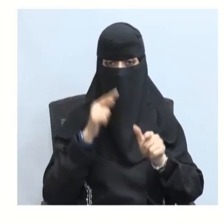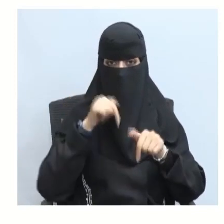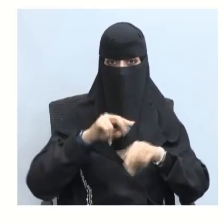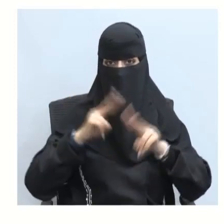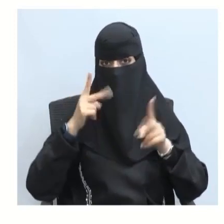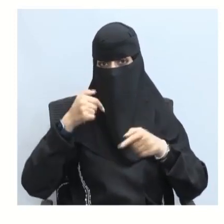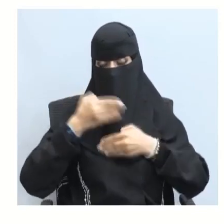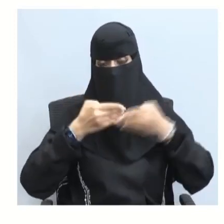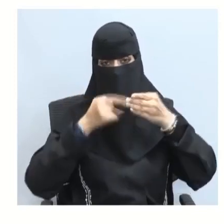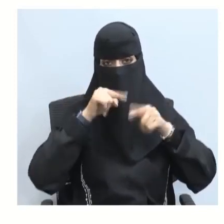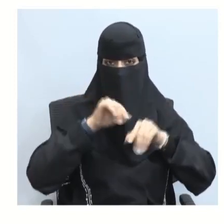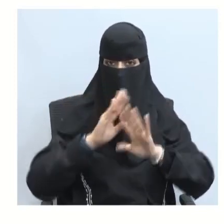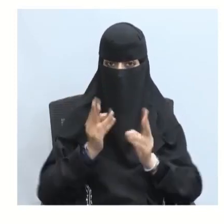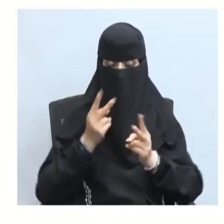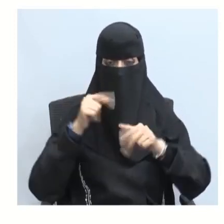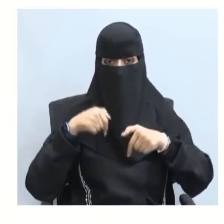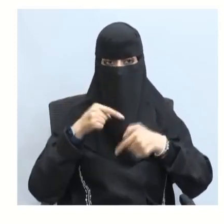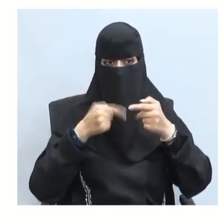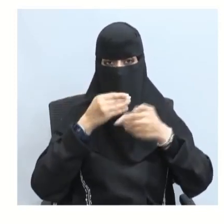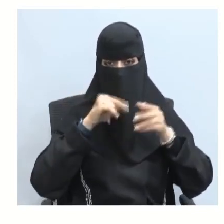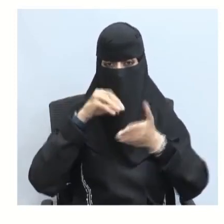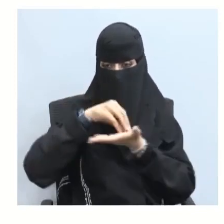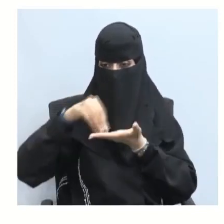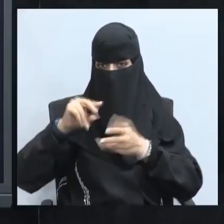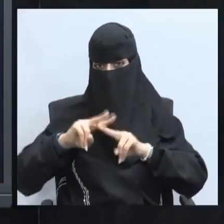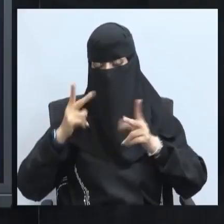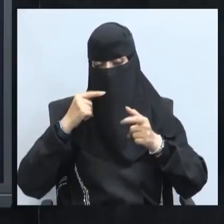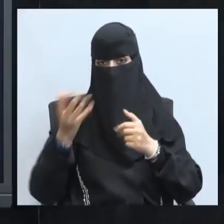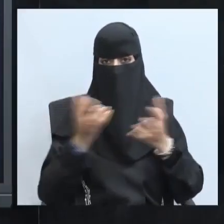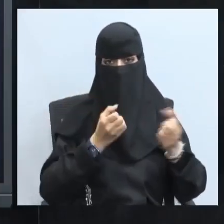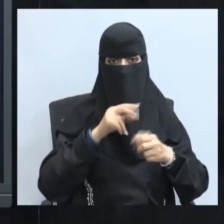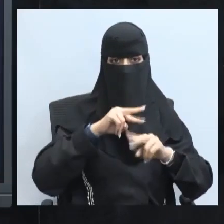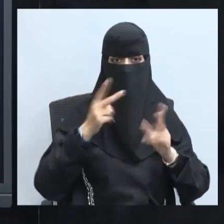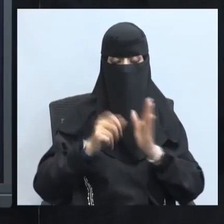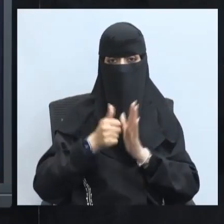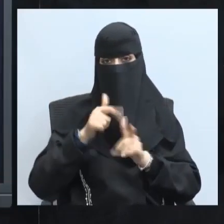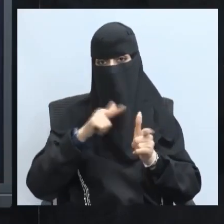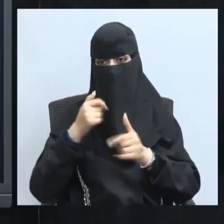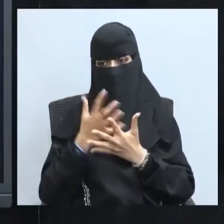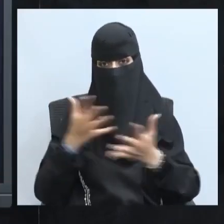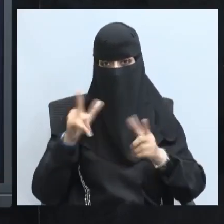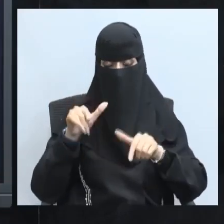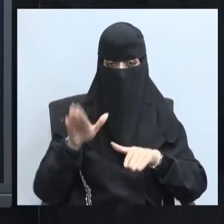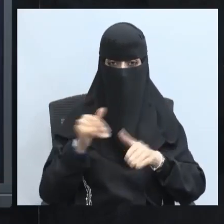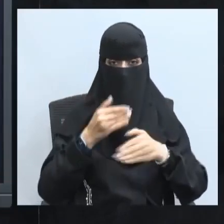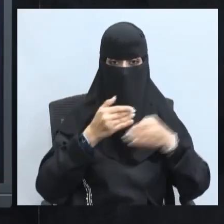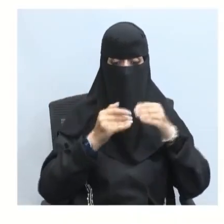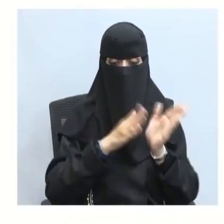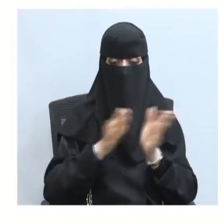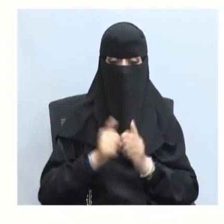يختلف تركيبها يختلف ترتيبها تختلف اماكنها فتعطيني مركب جديده وتعطينا الكثير من